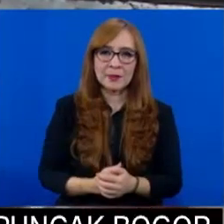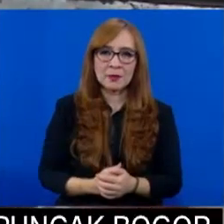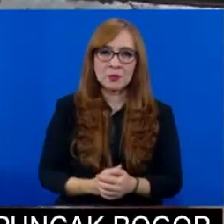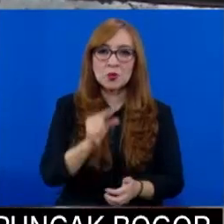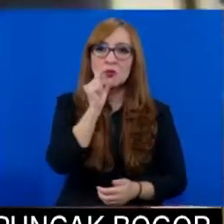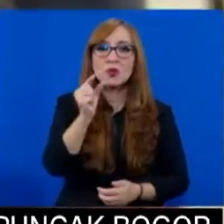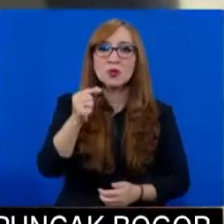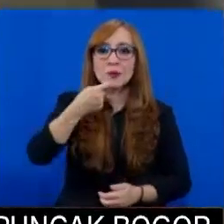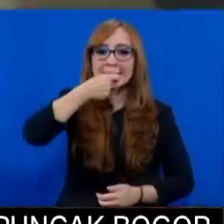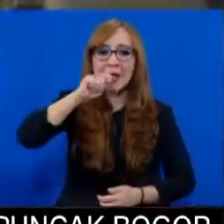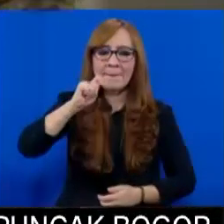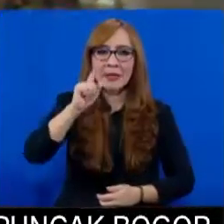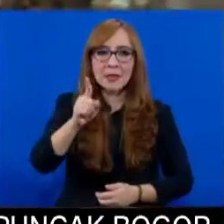700.000